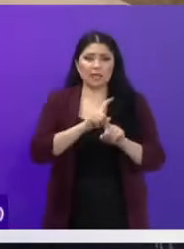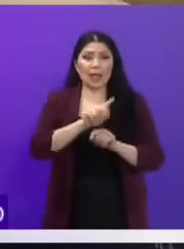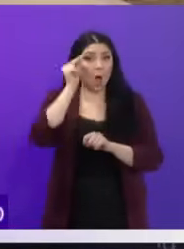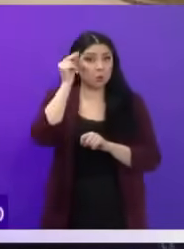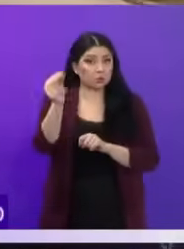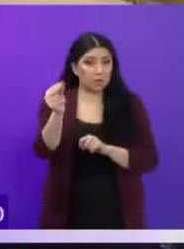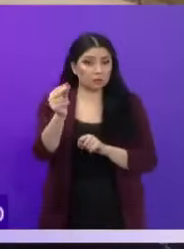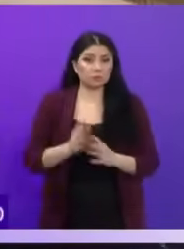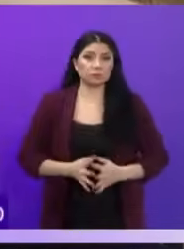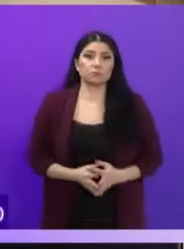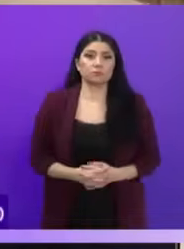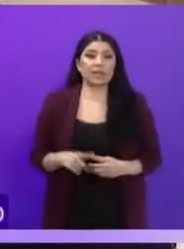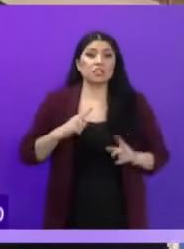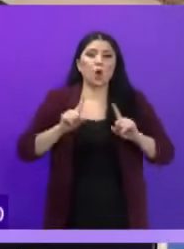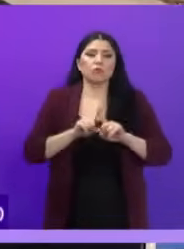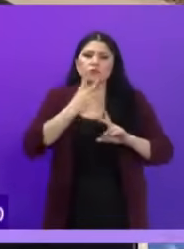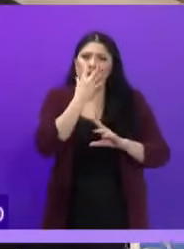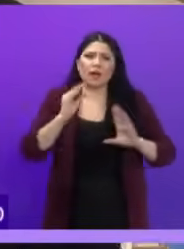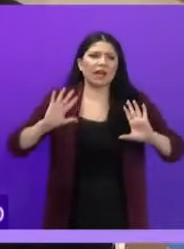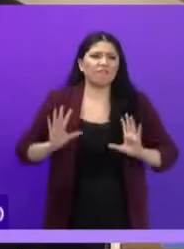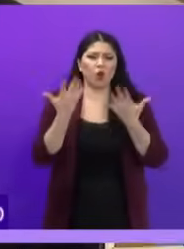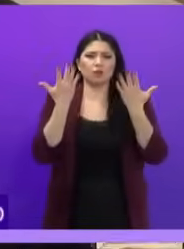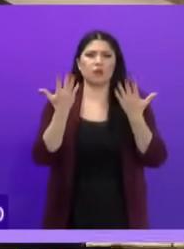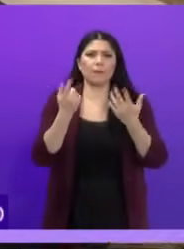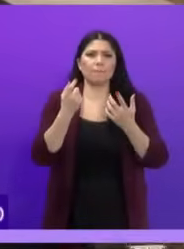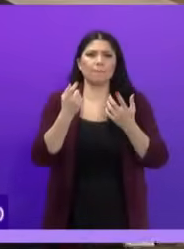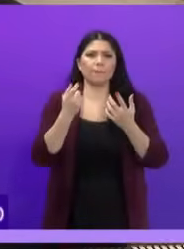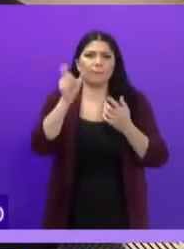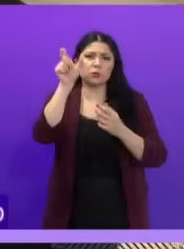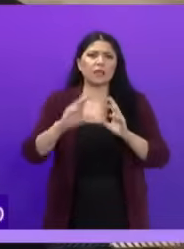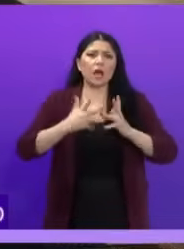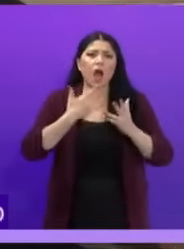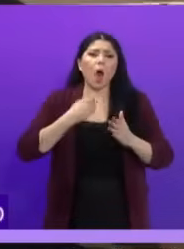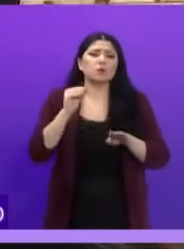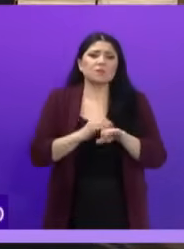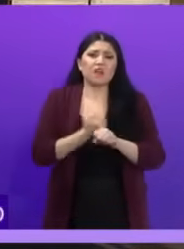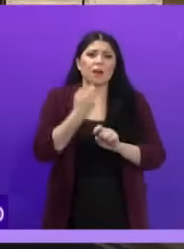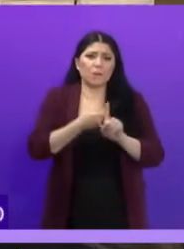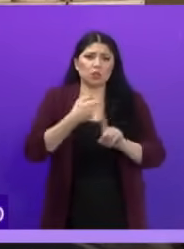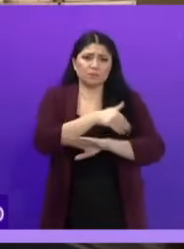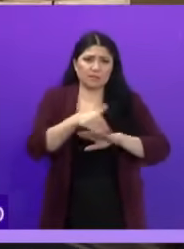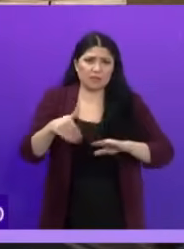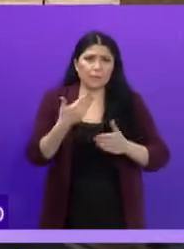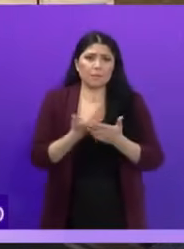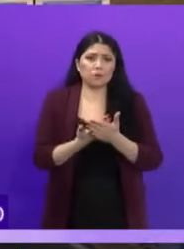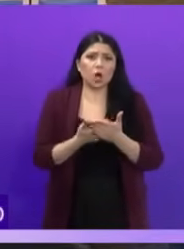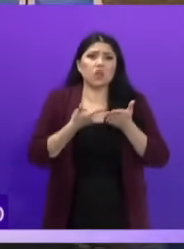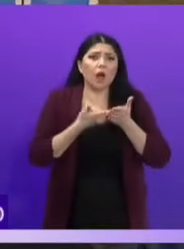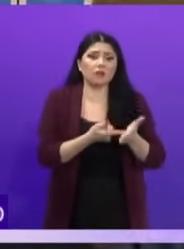este o revoltă a fermierilor care au simțit că trebuie să iasă în stradă să-și